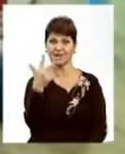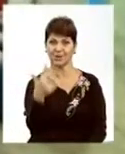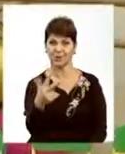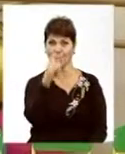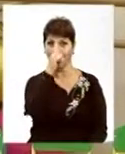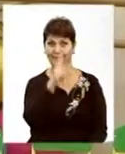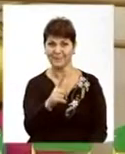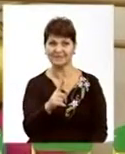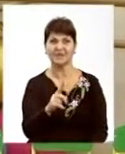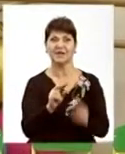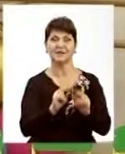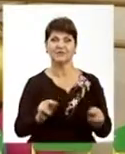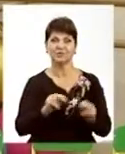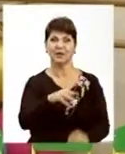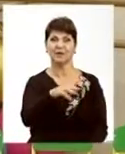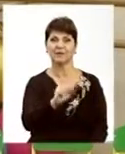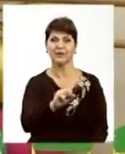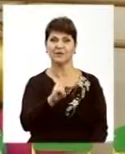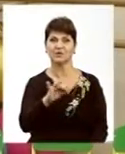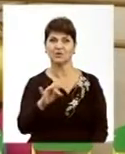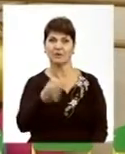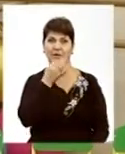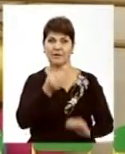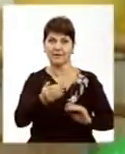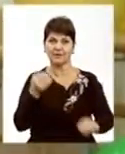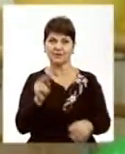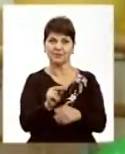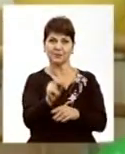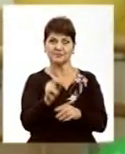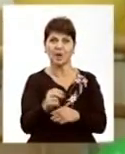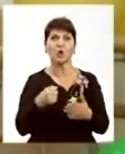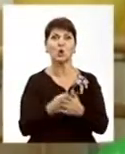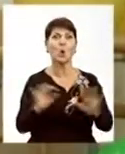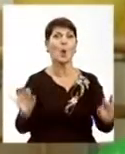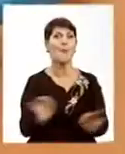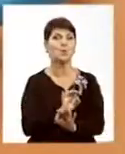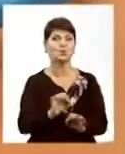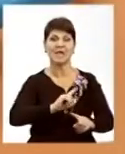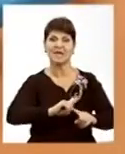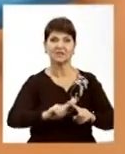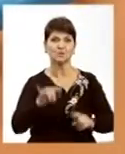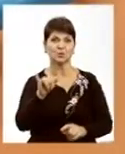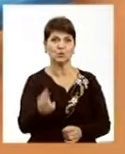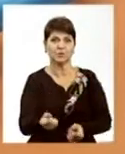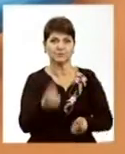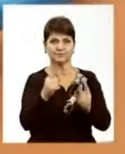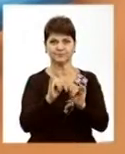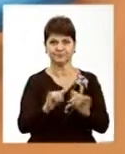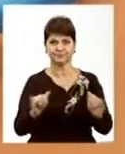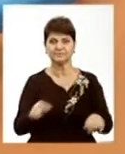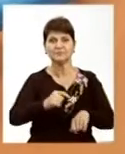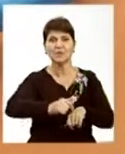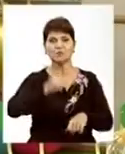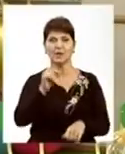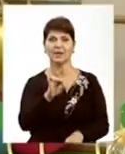3 місяців. Вчителька Тетяна Ткаченко каже, чим раніше привчати дитину до музики, тим швидше у неї почне розвиватися